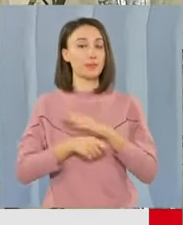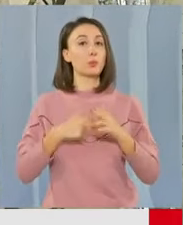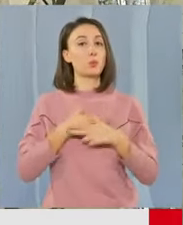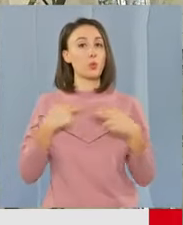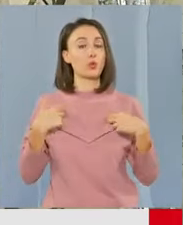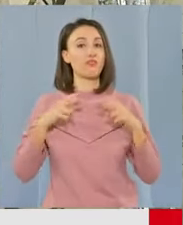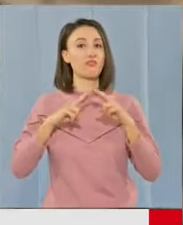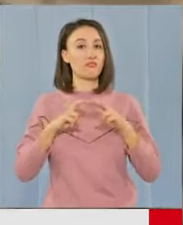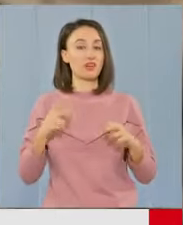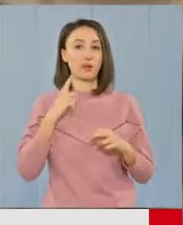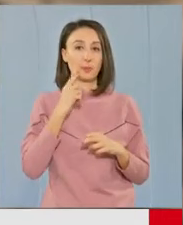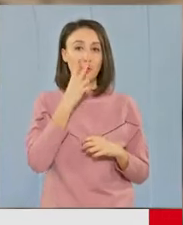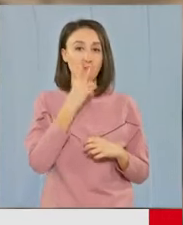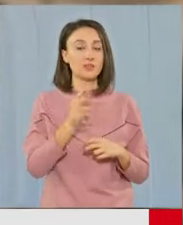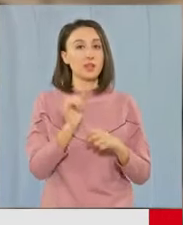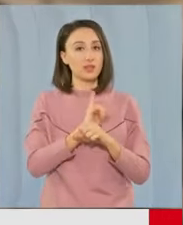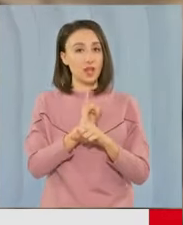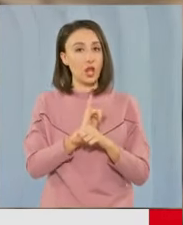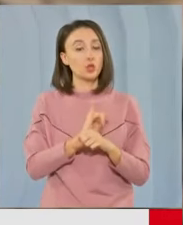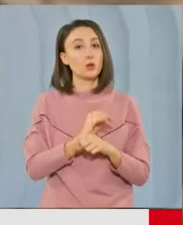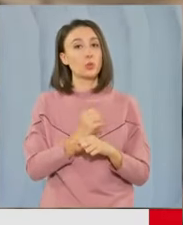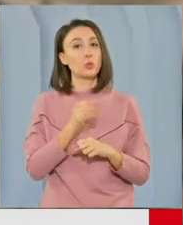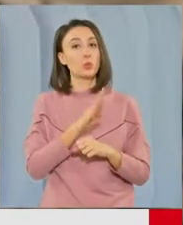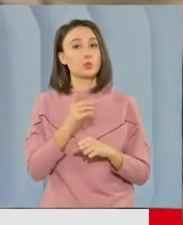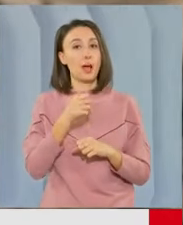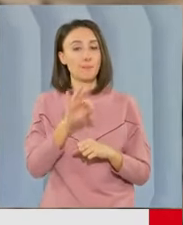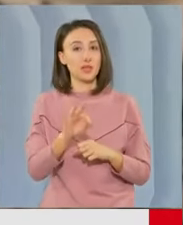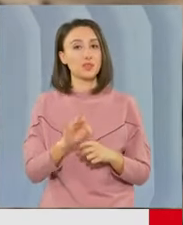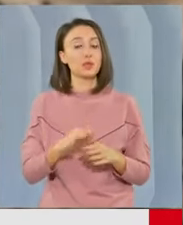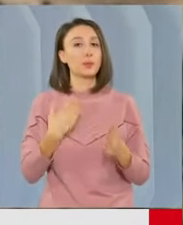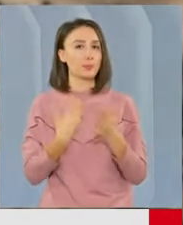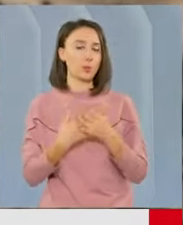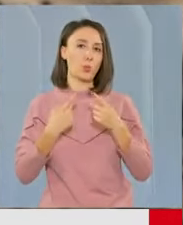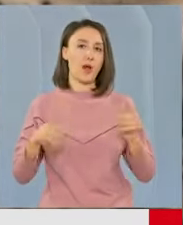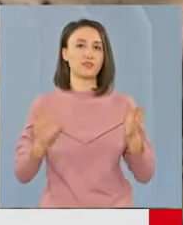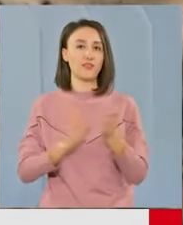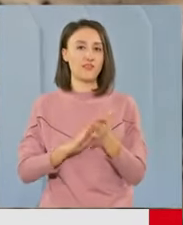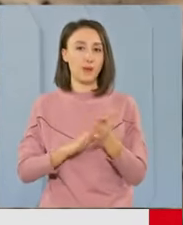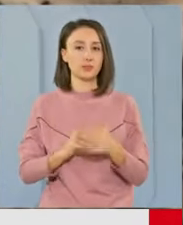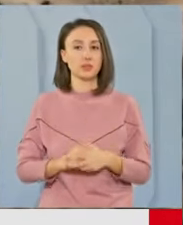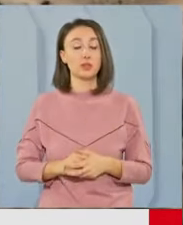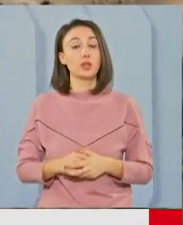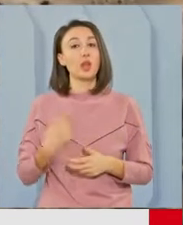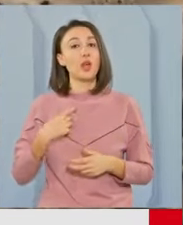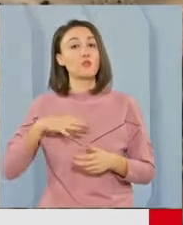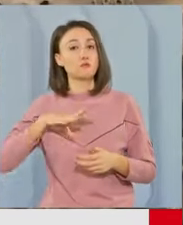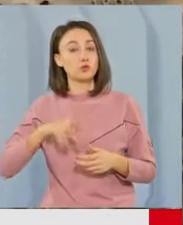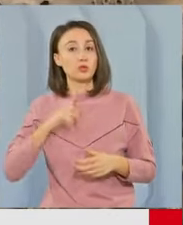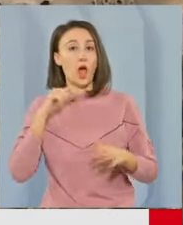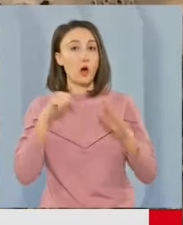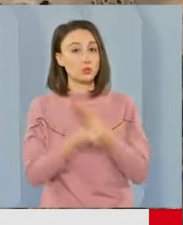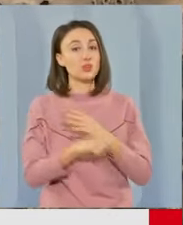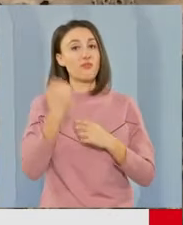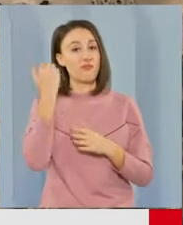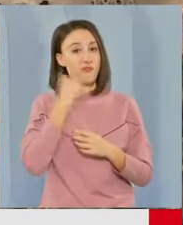procurorii fac cercetări în privința directorului Daniel Buzămăt și pentru alte infracțiuni, printre care delapidare, abuz,